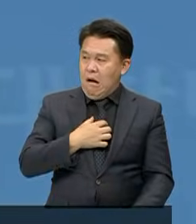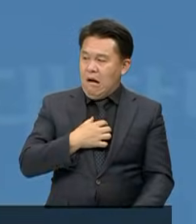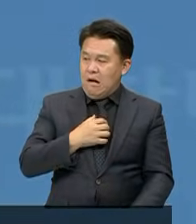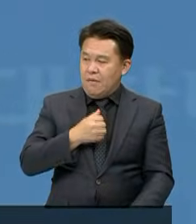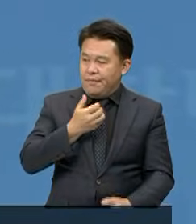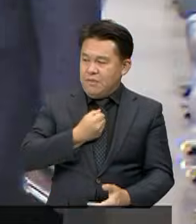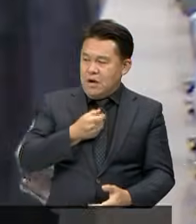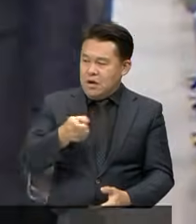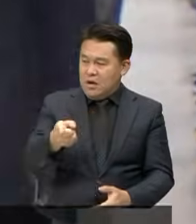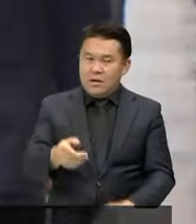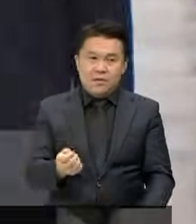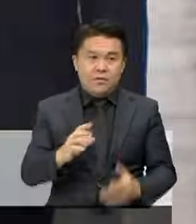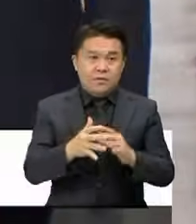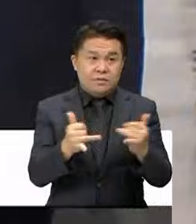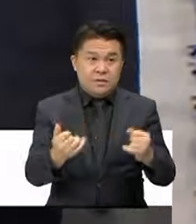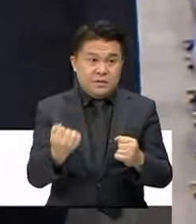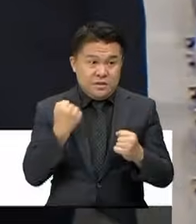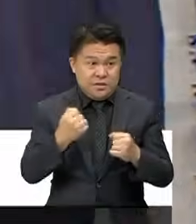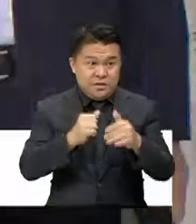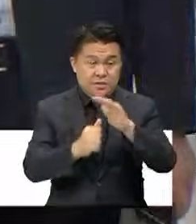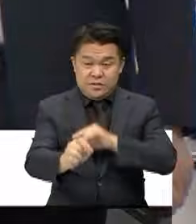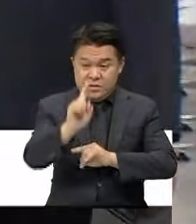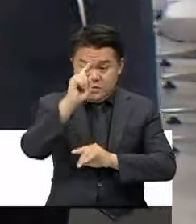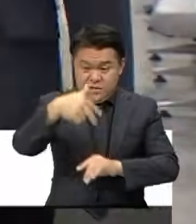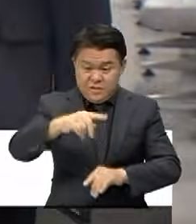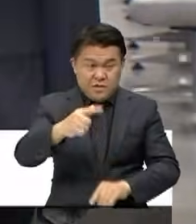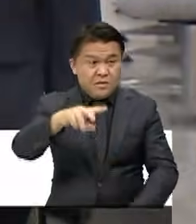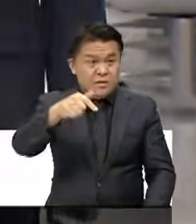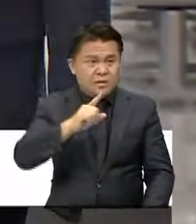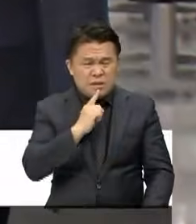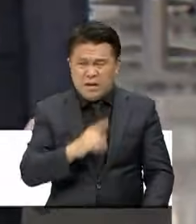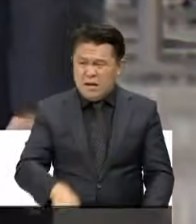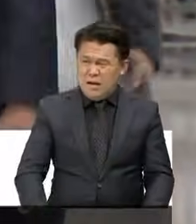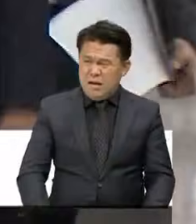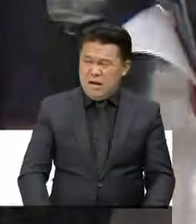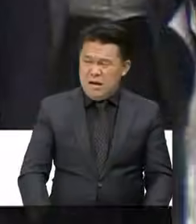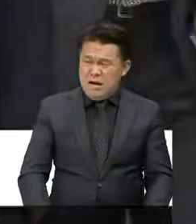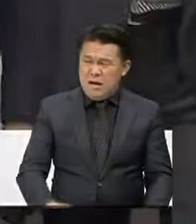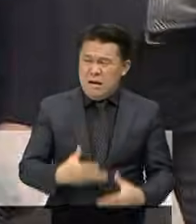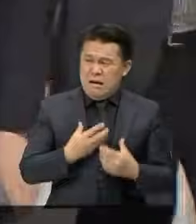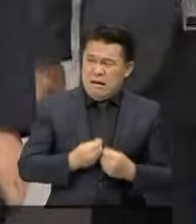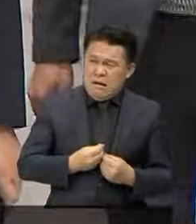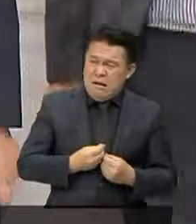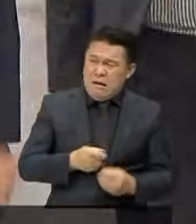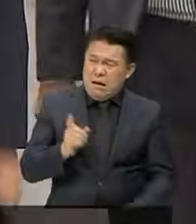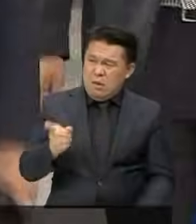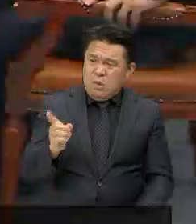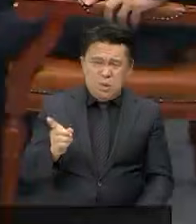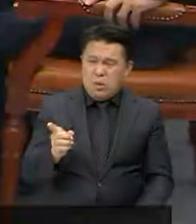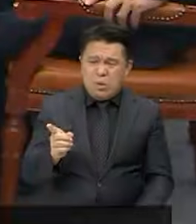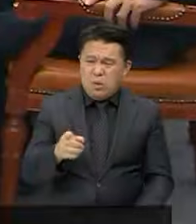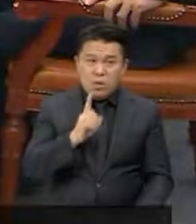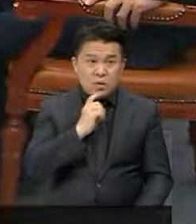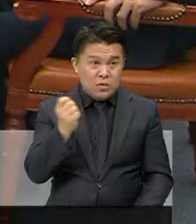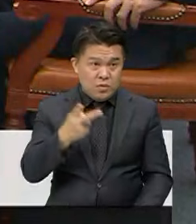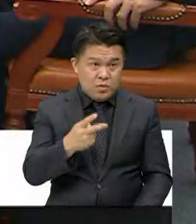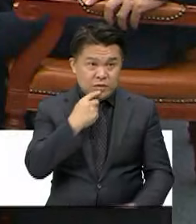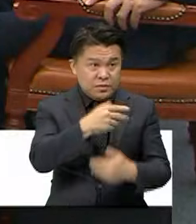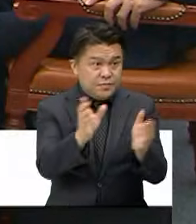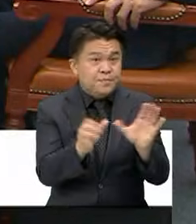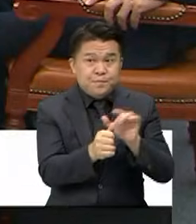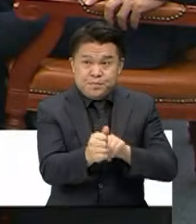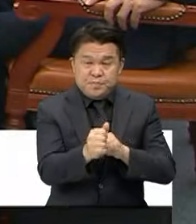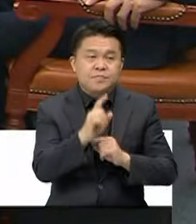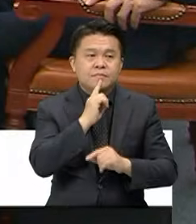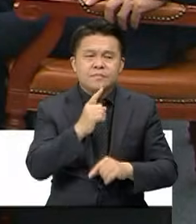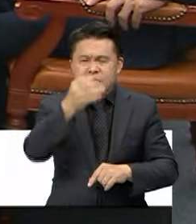했습니다. 국민의힘 이준석 대표는 상식을 초월한다며 참담하다는 글을 SNS에 올렸고 민주당 송영길